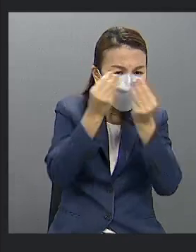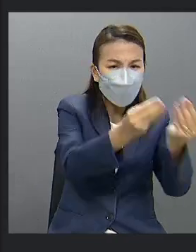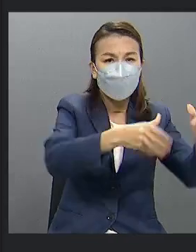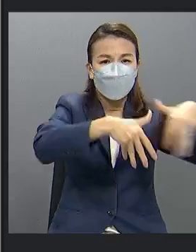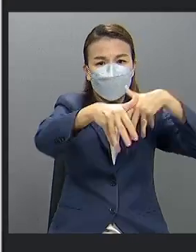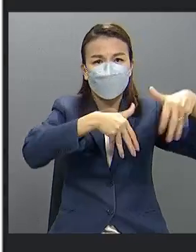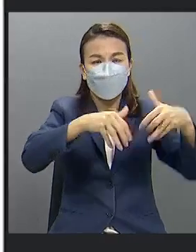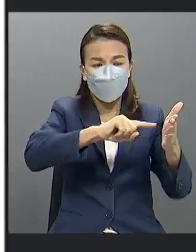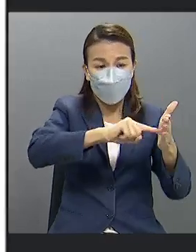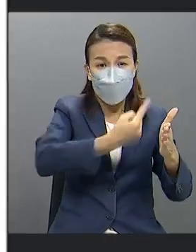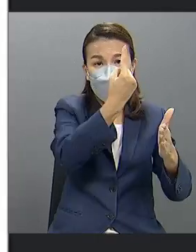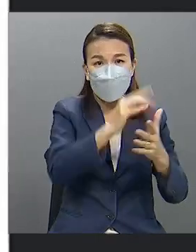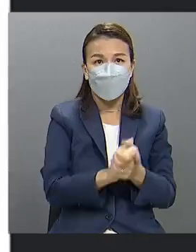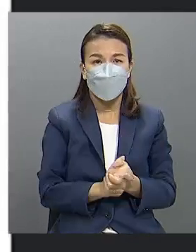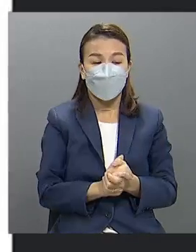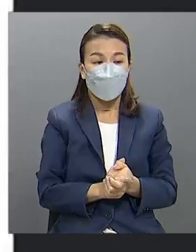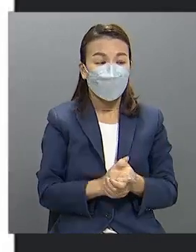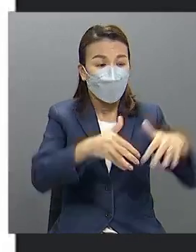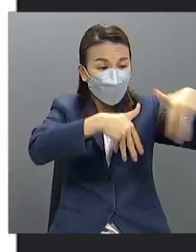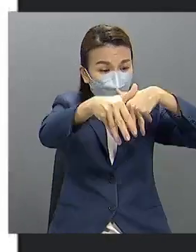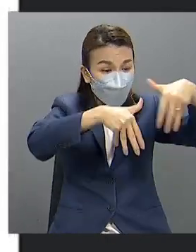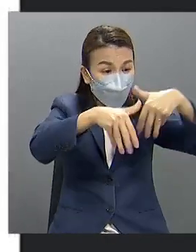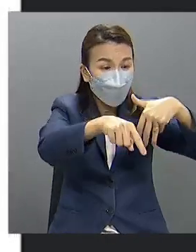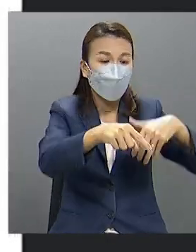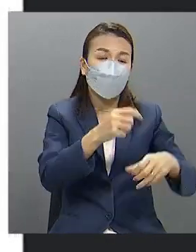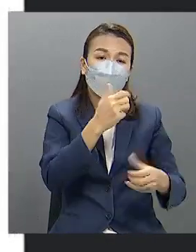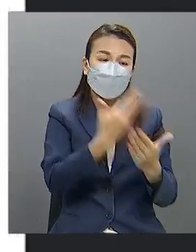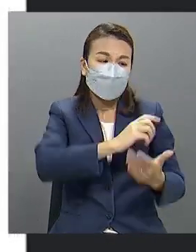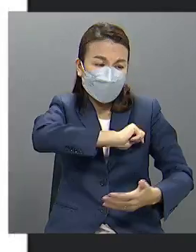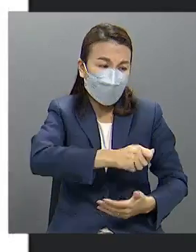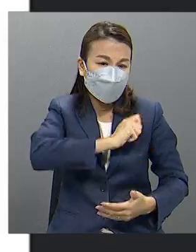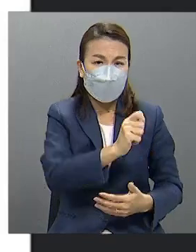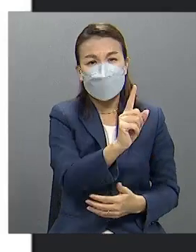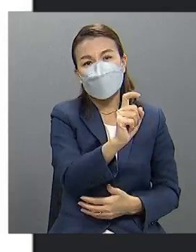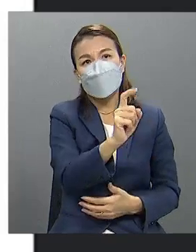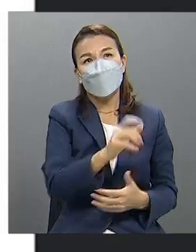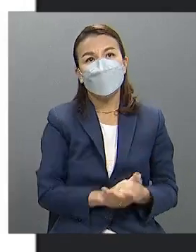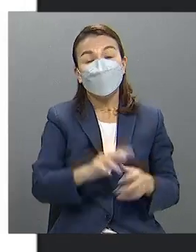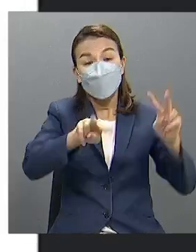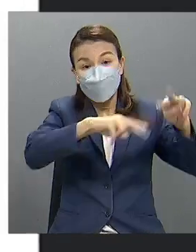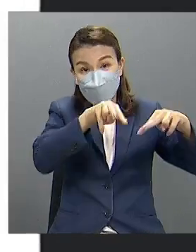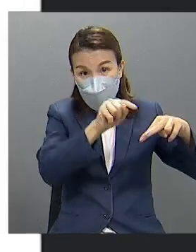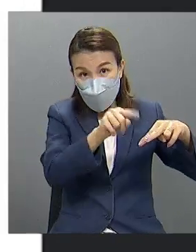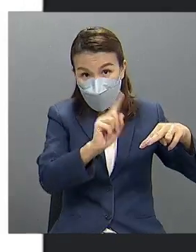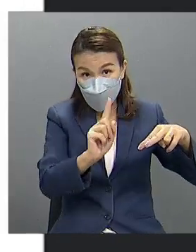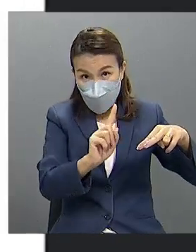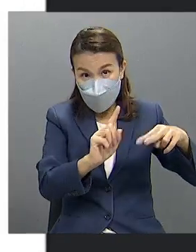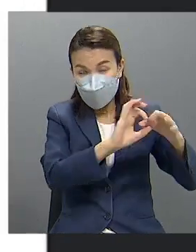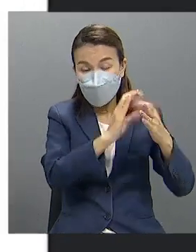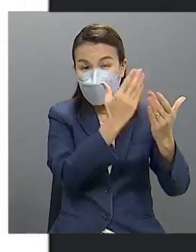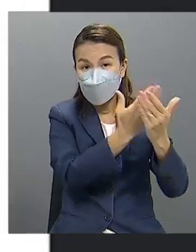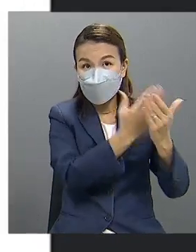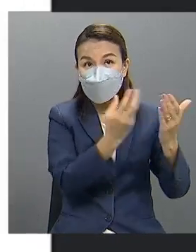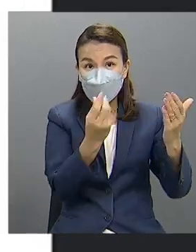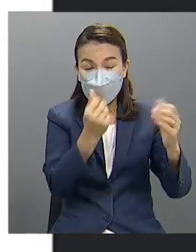ม่ใช่ผลักภาระให้ประชาชนแบบนี้ค่ะเรื่องการควบคุมดูแลราคาร้อยตรีจักรายอดมณีรองอธิบดีกรม